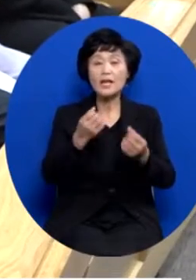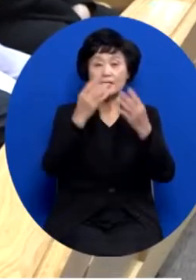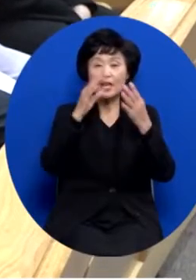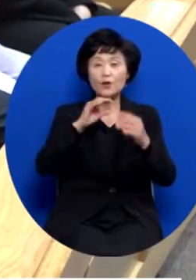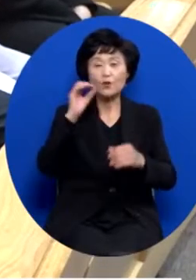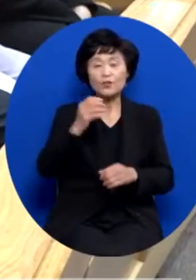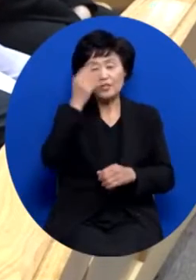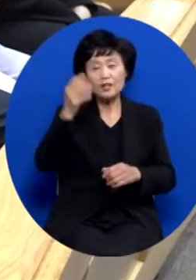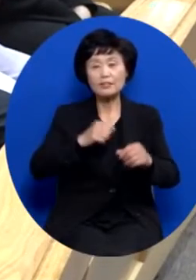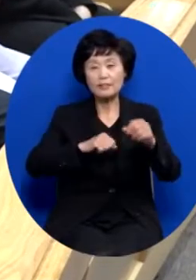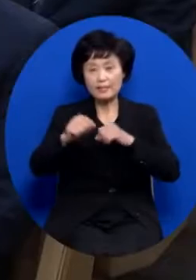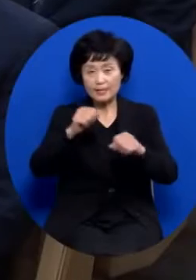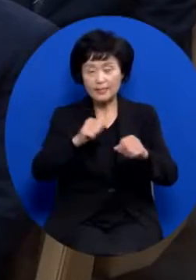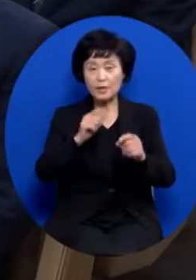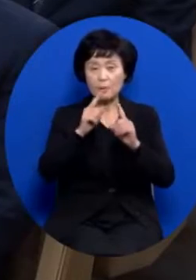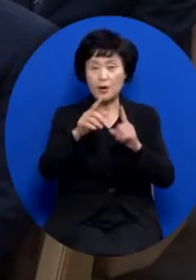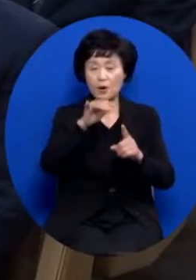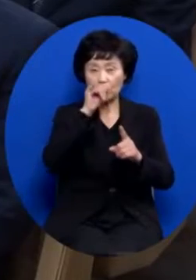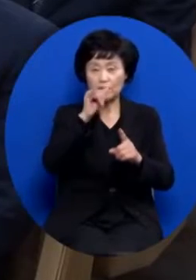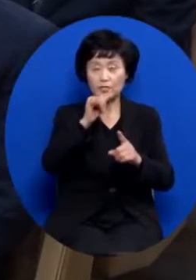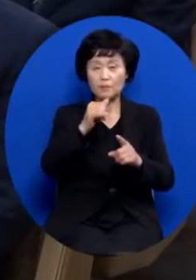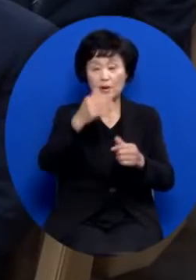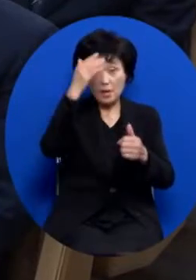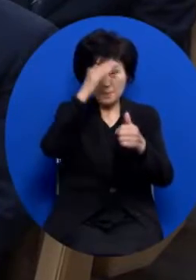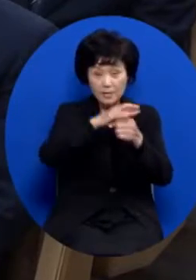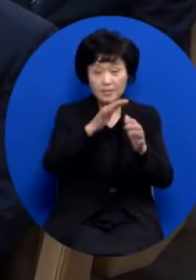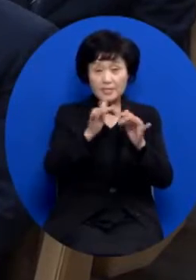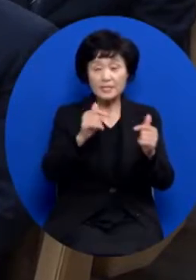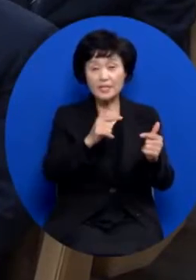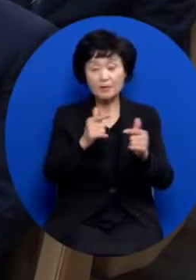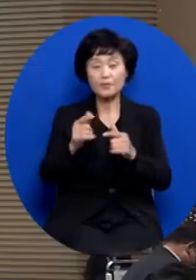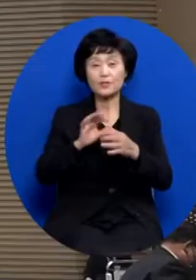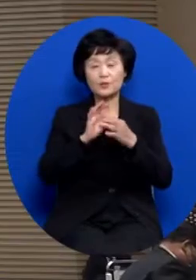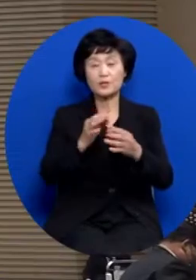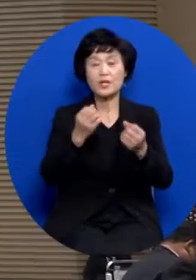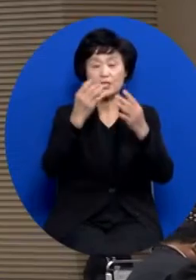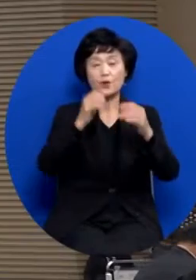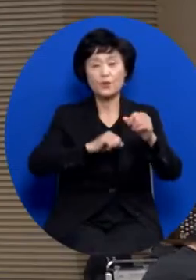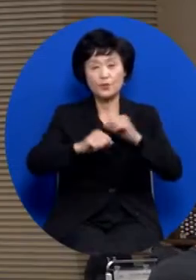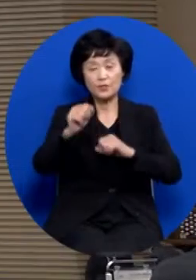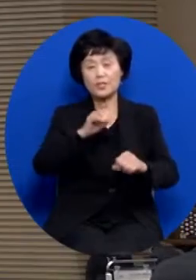것이라며 서원경교회 임직자를 통해 새 역사가 일어나길 바란다고 말했습니다.